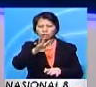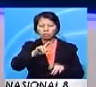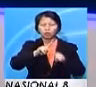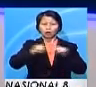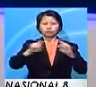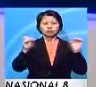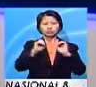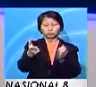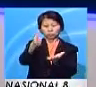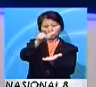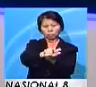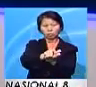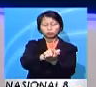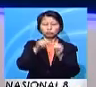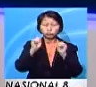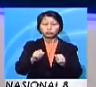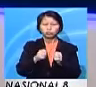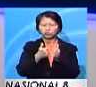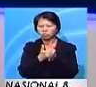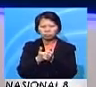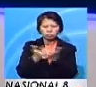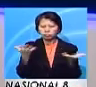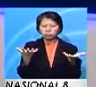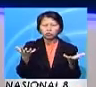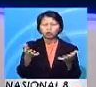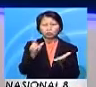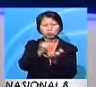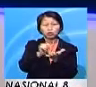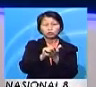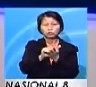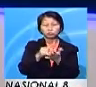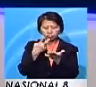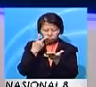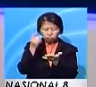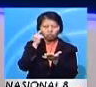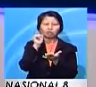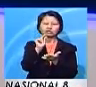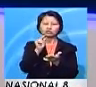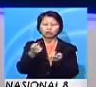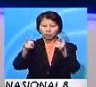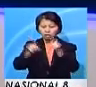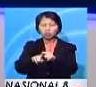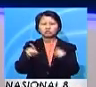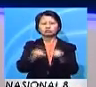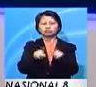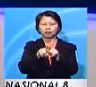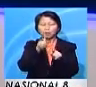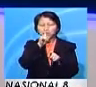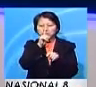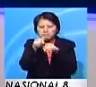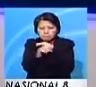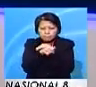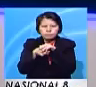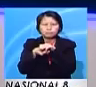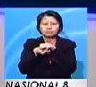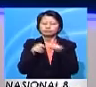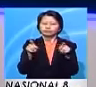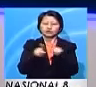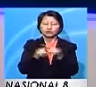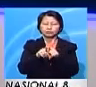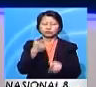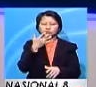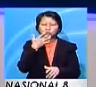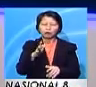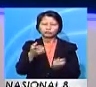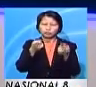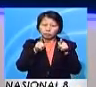tiada laporan rasmi yang dapat diikuti selain dari media sosial. Kejadian sebenar seolah-olah sengaja disembunyikan seperti mana